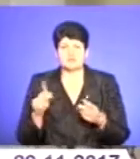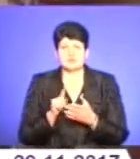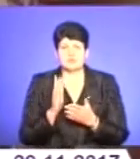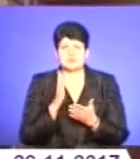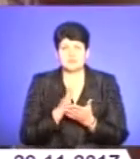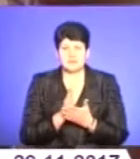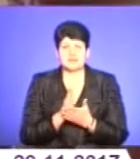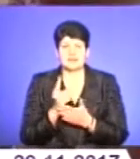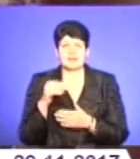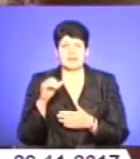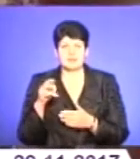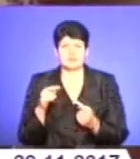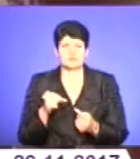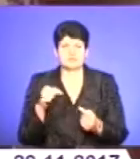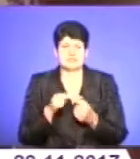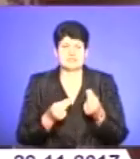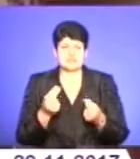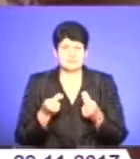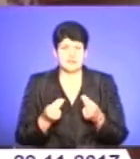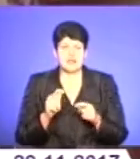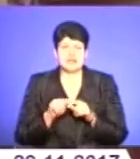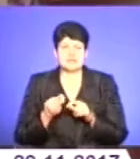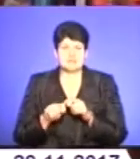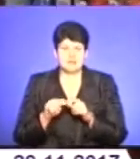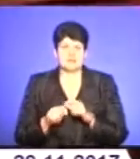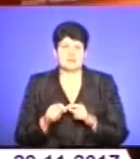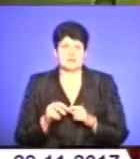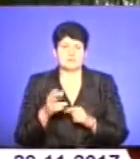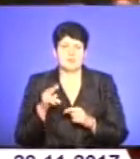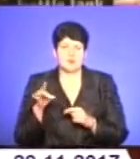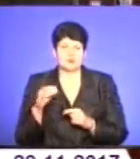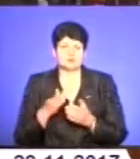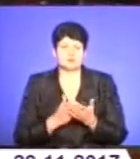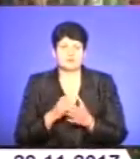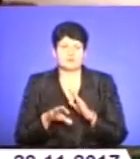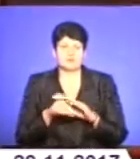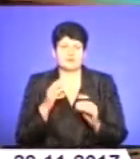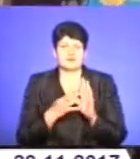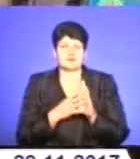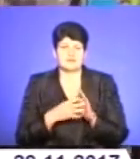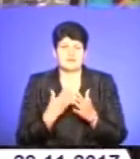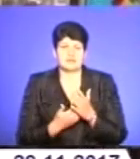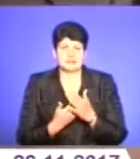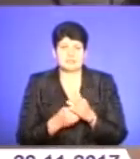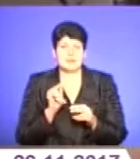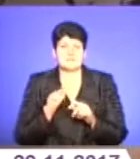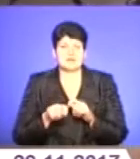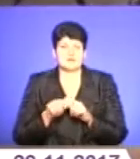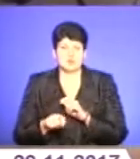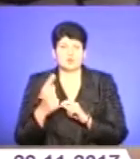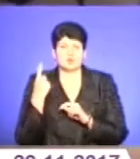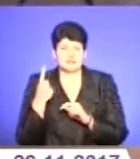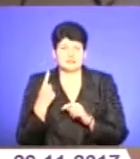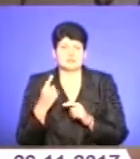декларацію на відповідність іграшок. Цьогоріч експерти Держпродспоживслужби відібрали у Тернополі 9 зразків іграшок на перевірку. Один із